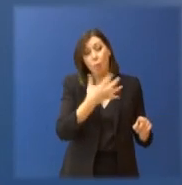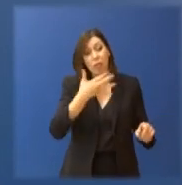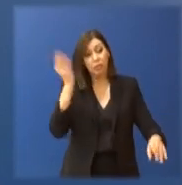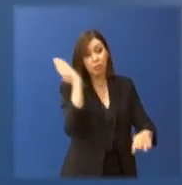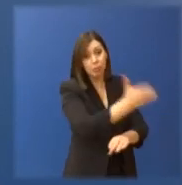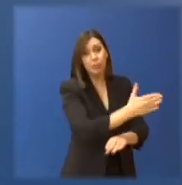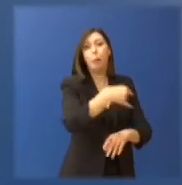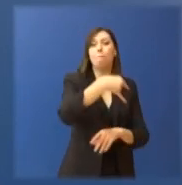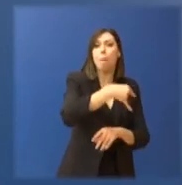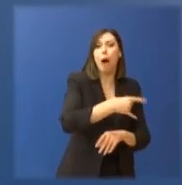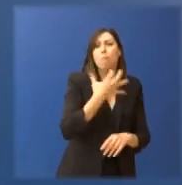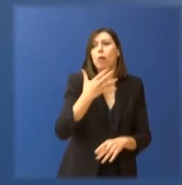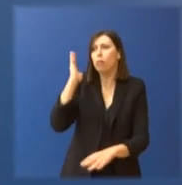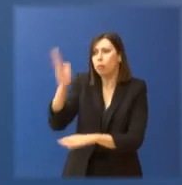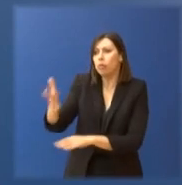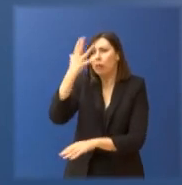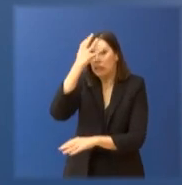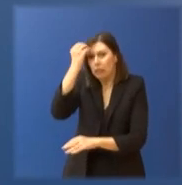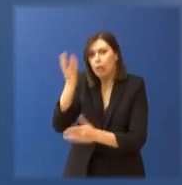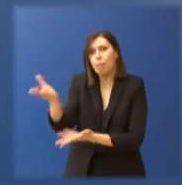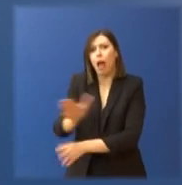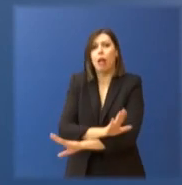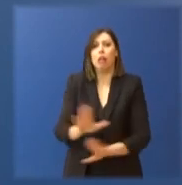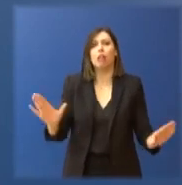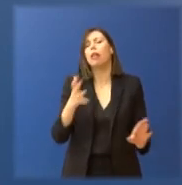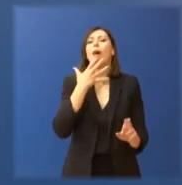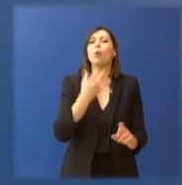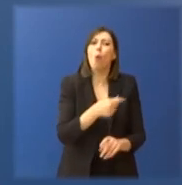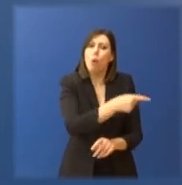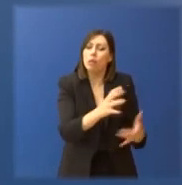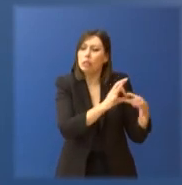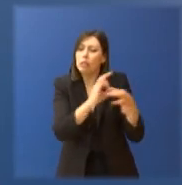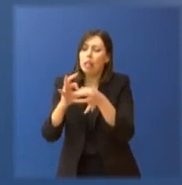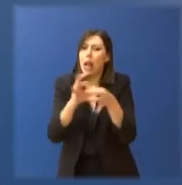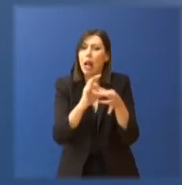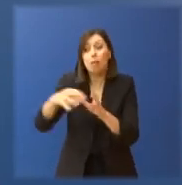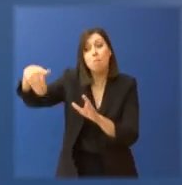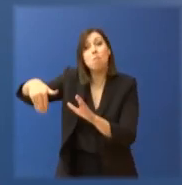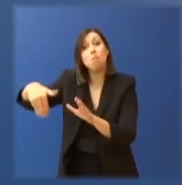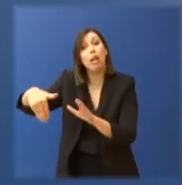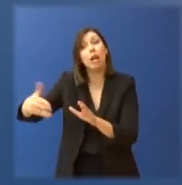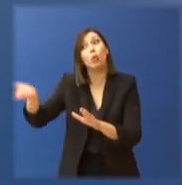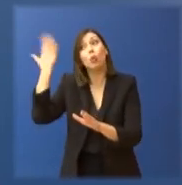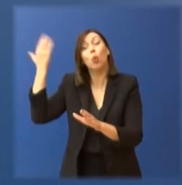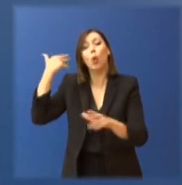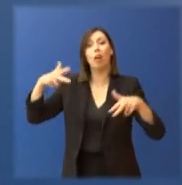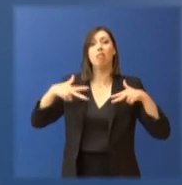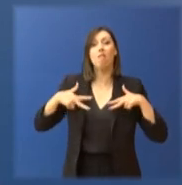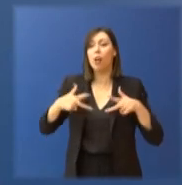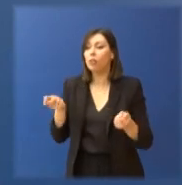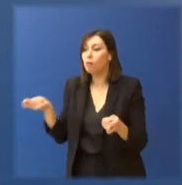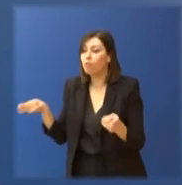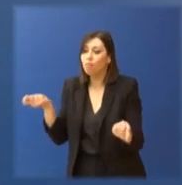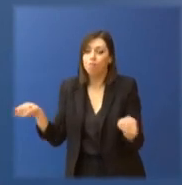κύριος Παπάς, στενότερος και παλιότερος συνεργάτης του, μέσα από το Μέγαρο Μαξίμου, συντόνιζε και κατεύθυνε μια επιχείρηση ελέγχου